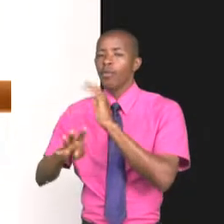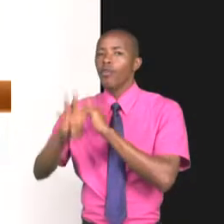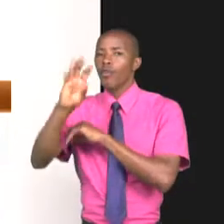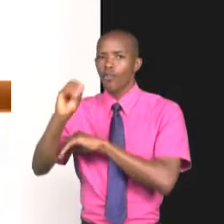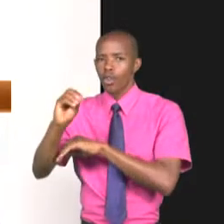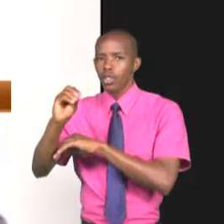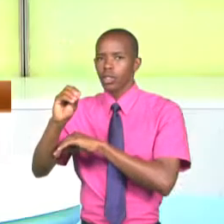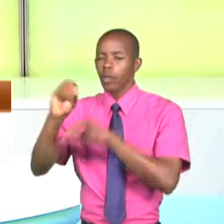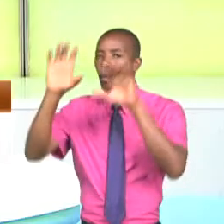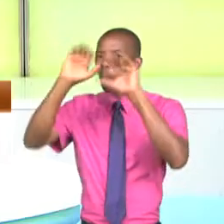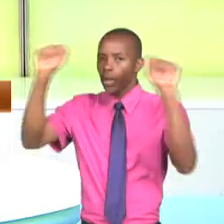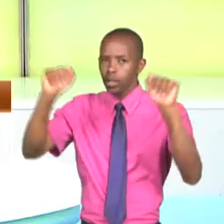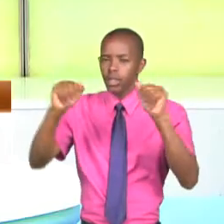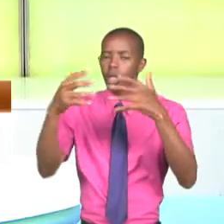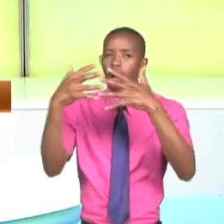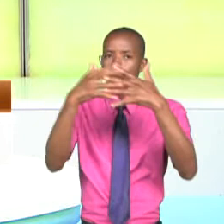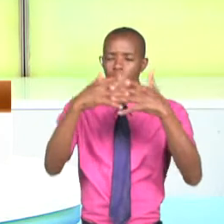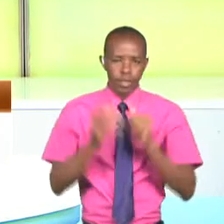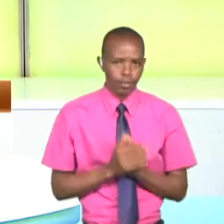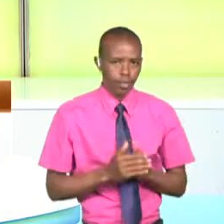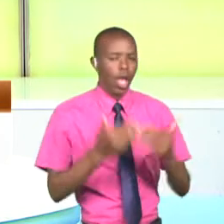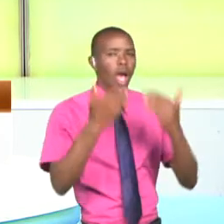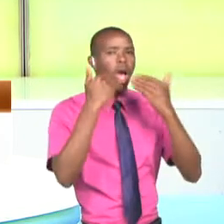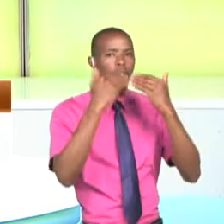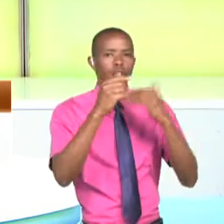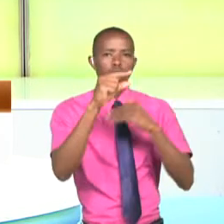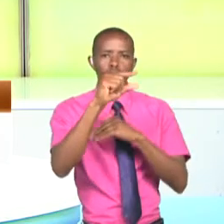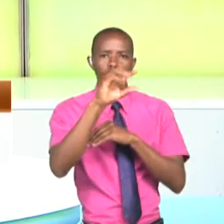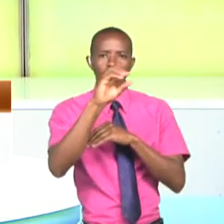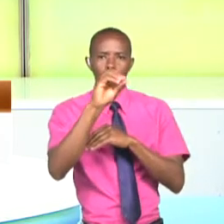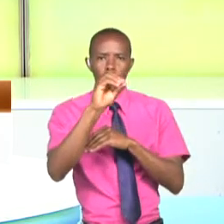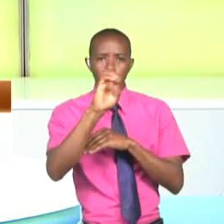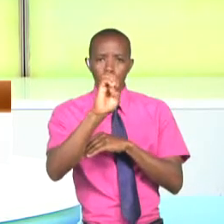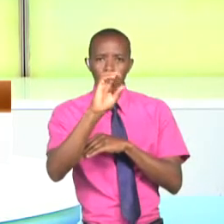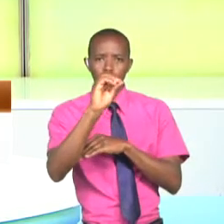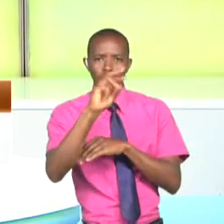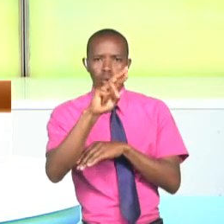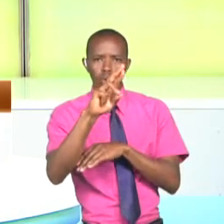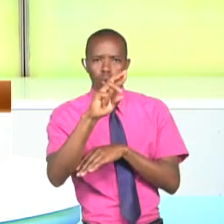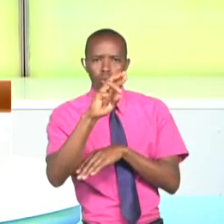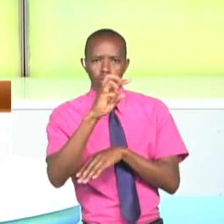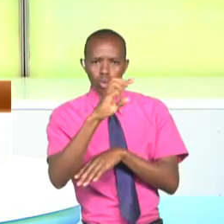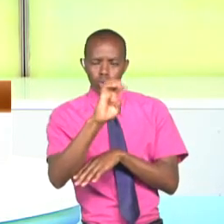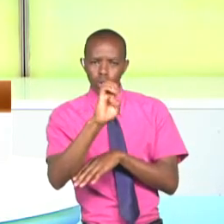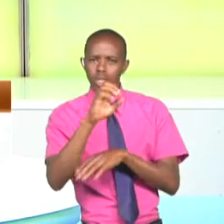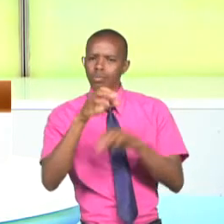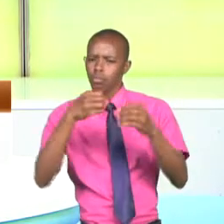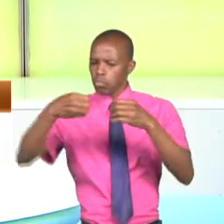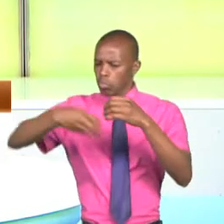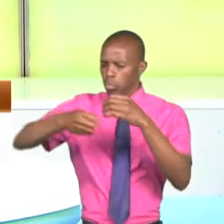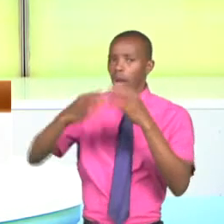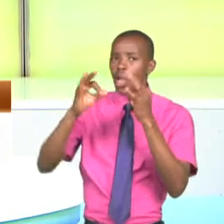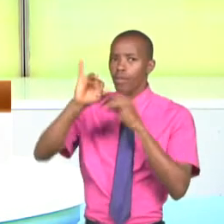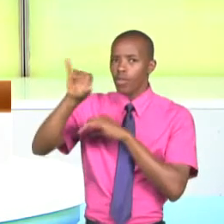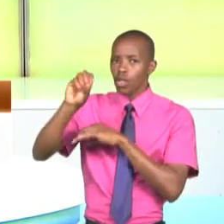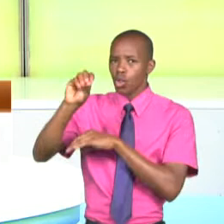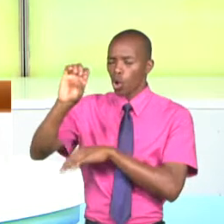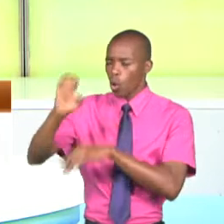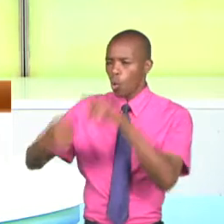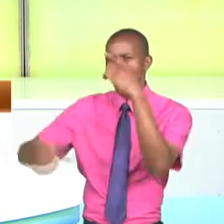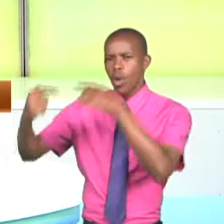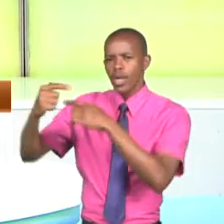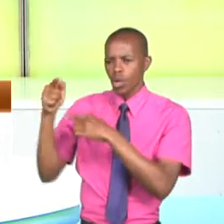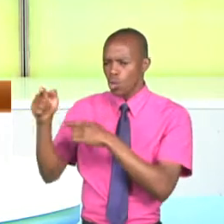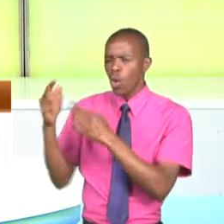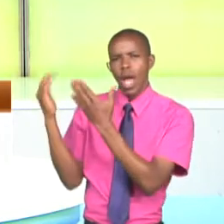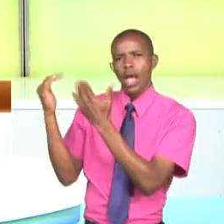la Marekani. Asante George Manyange, na hebu nieleze, iwapo Biden ataibuka mshindi,